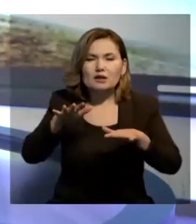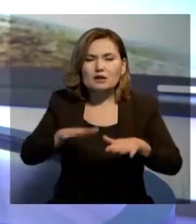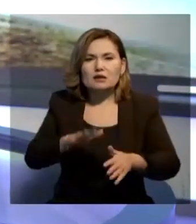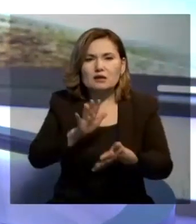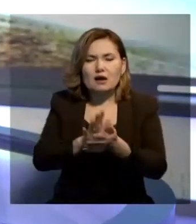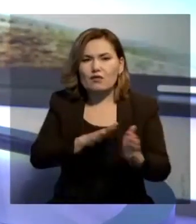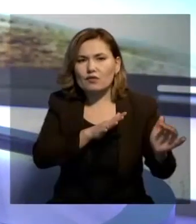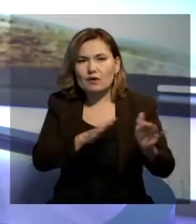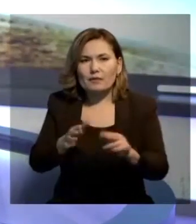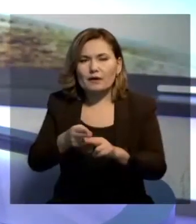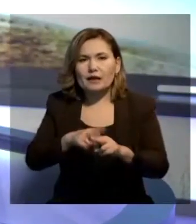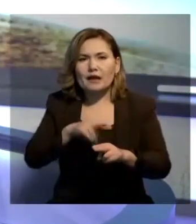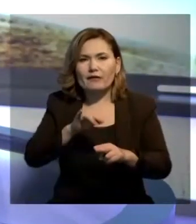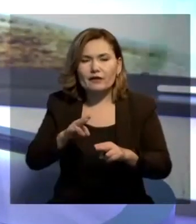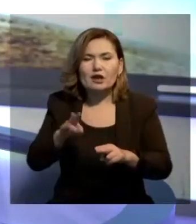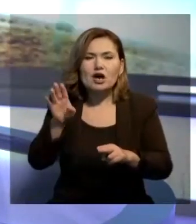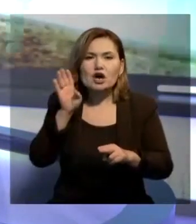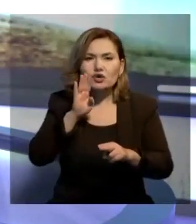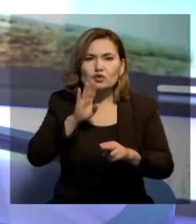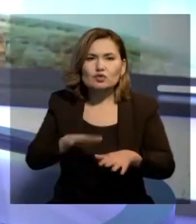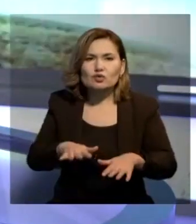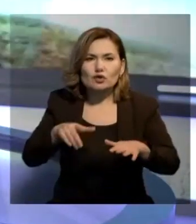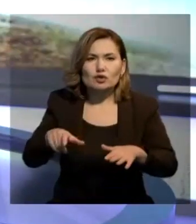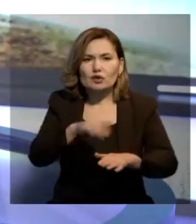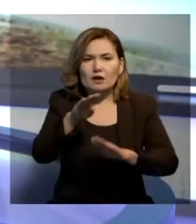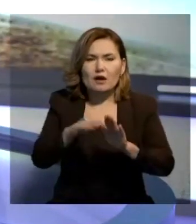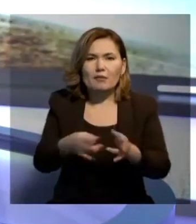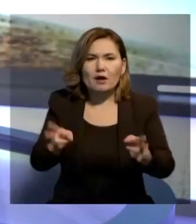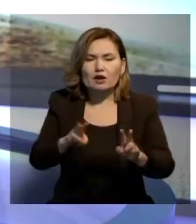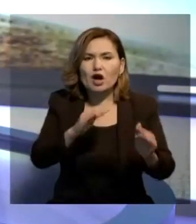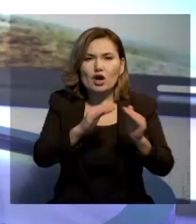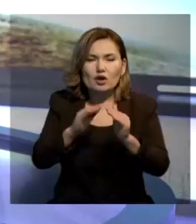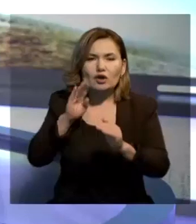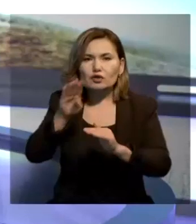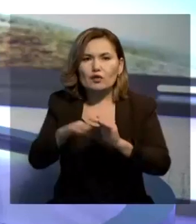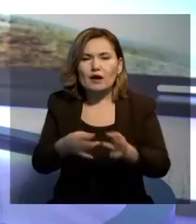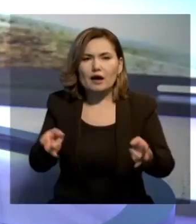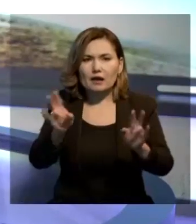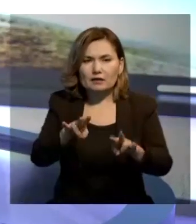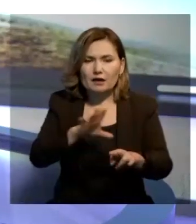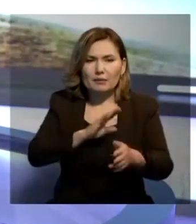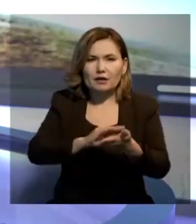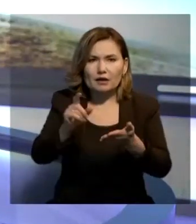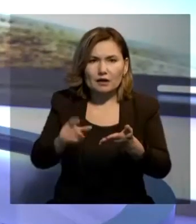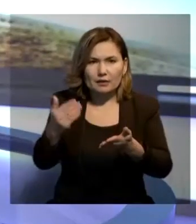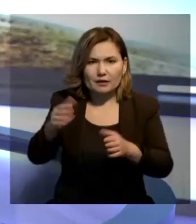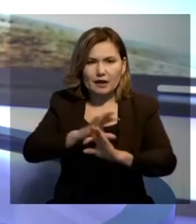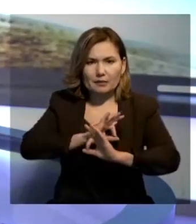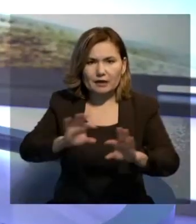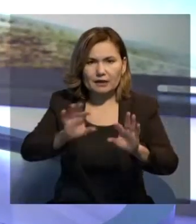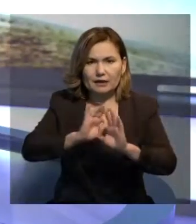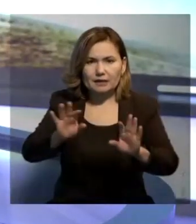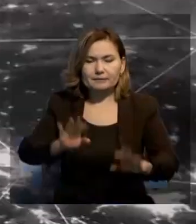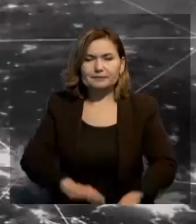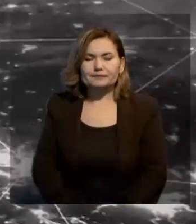портты бұзып кеттім. Ливанда да жолдарда су шайып, үйлер су астында қалды. Әлемдегі ахуалды әріптесім Мақпал Сержанқызы